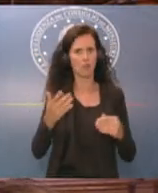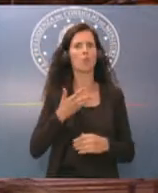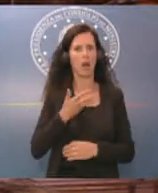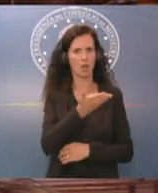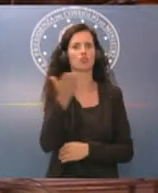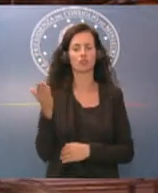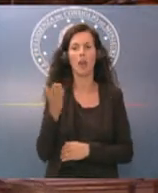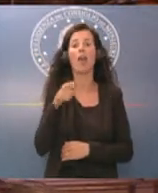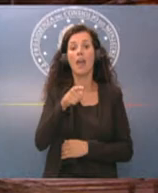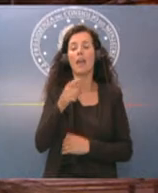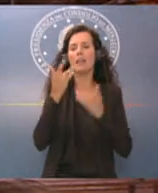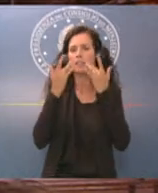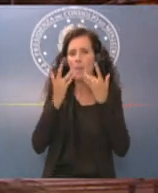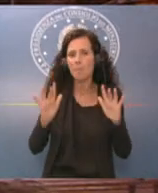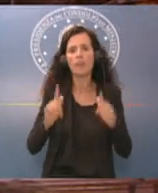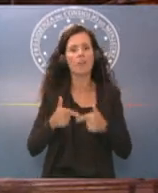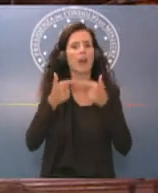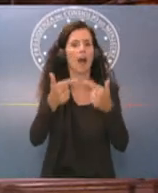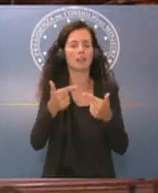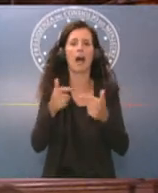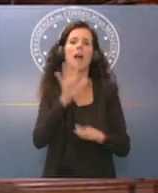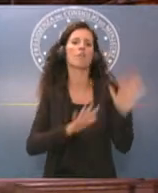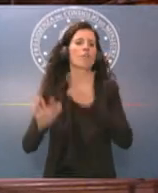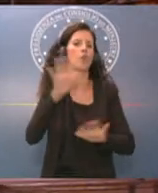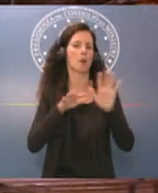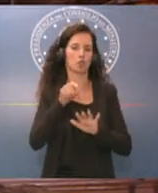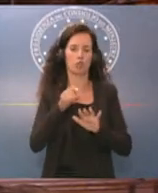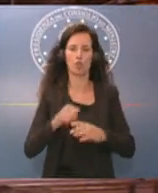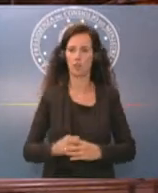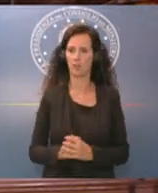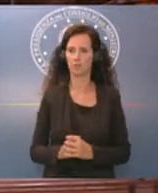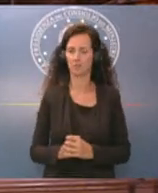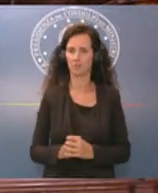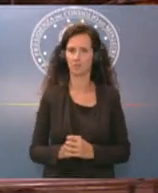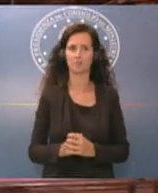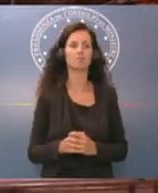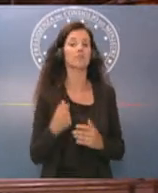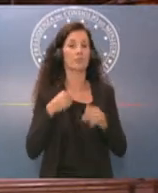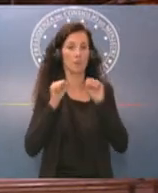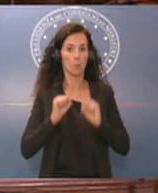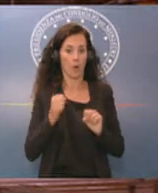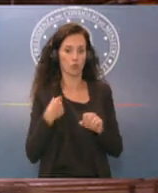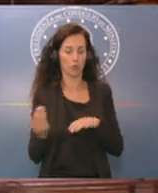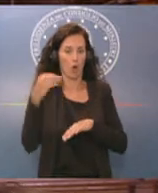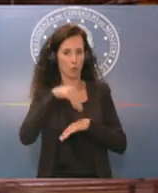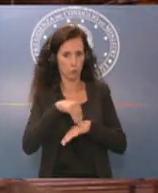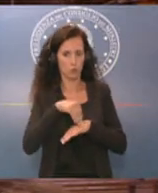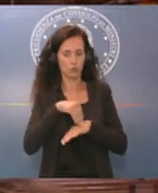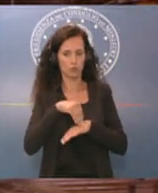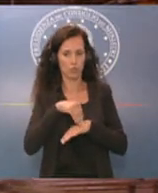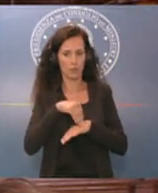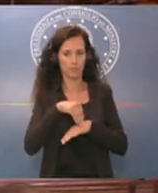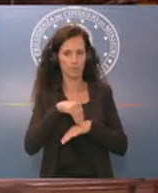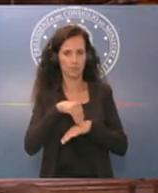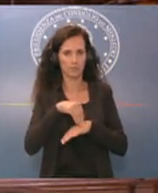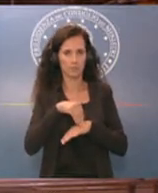credo semplificheranno l'opera di informazione. E se mi posso poi aggiungere,